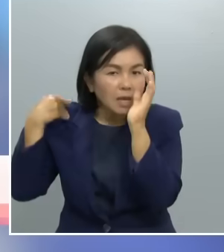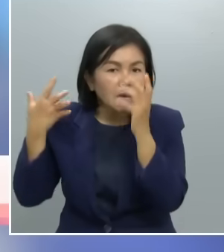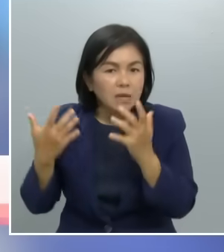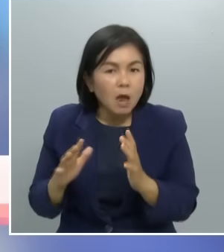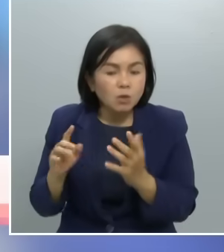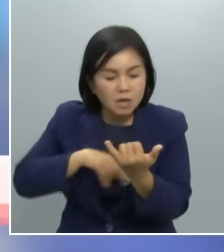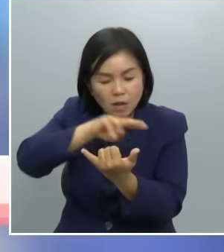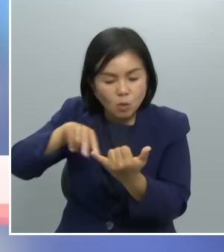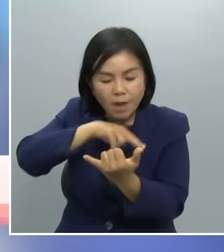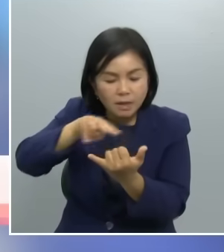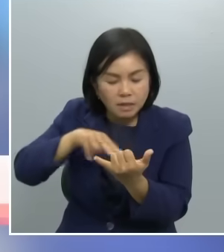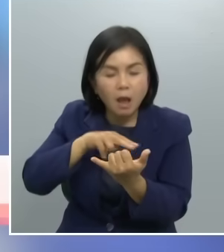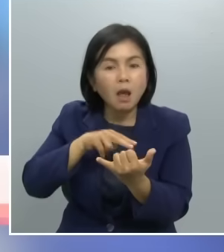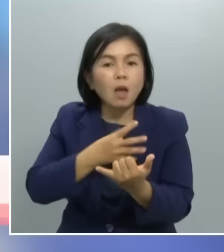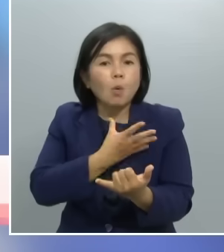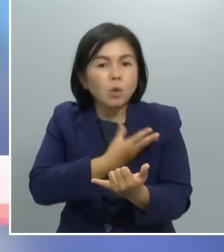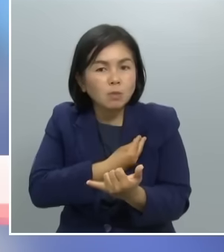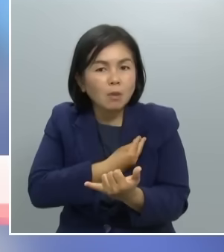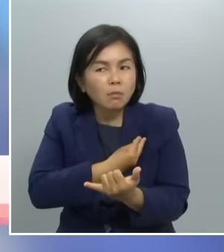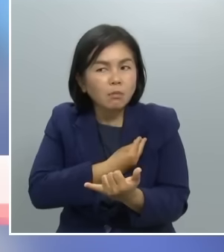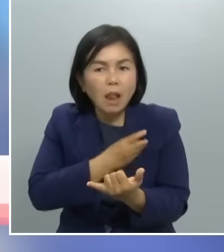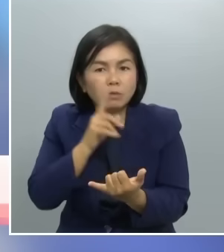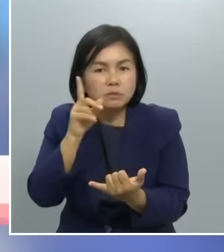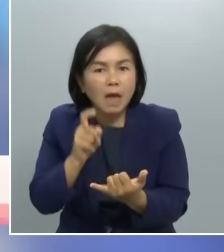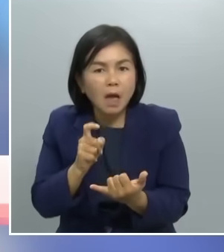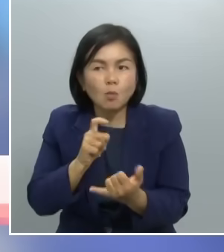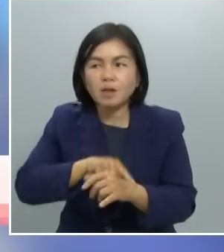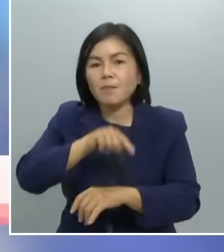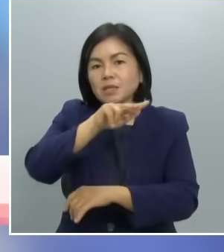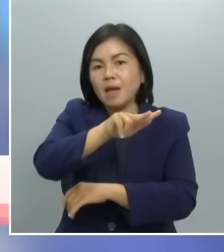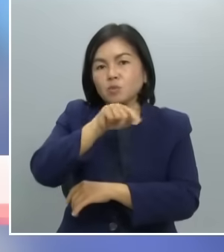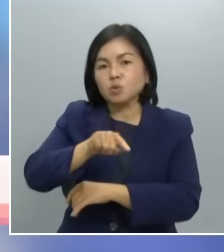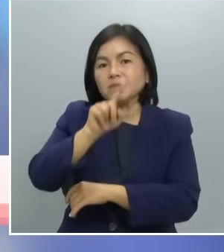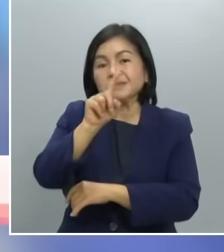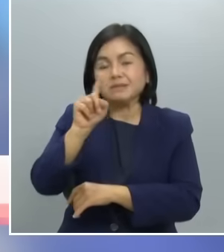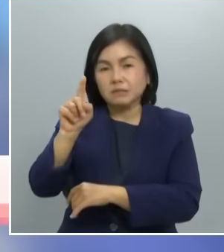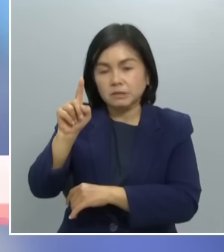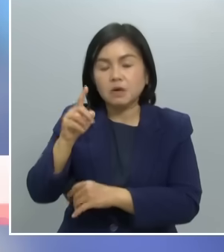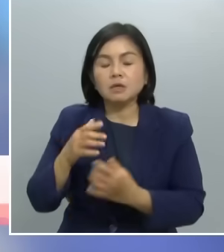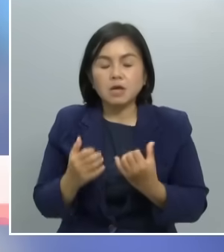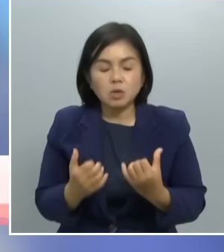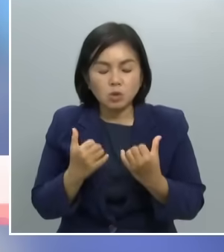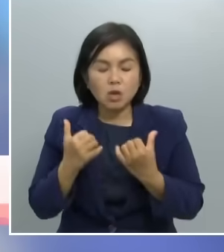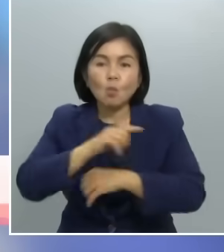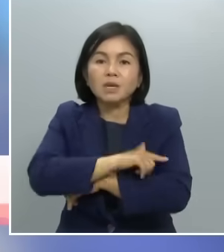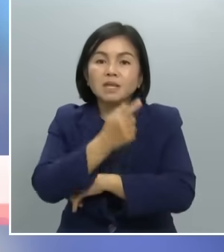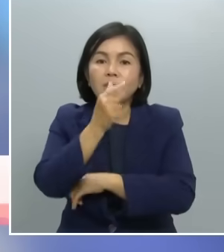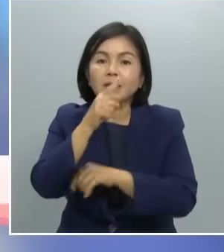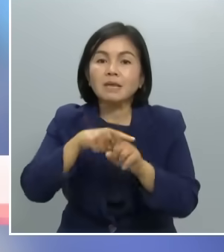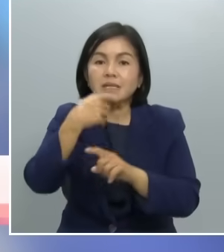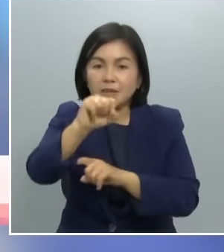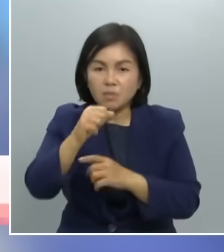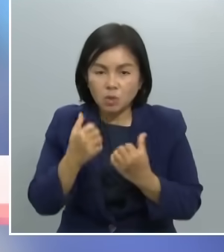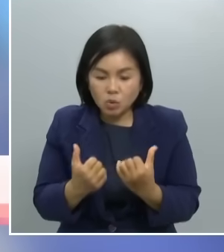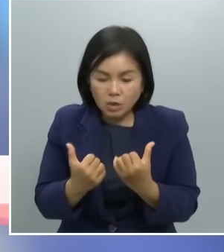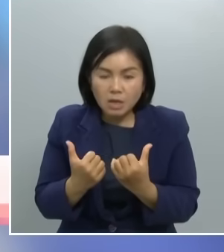ำการรักษาครับมีภาวะหัวใจหยุดเต้นและเสียชีวิตในเวลาบ่าย 3:11 นาทีทั้งนี้นะครับเมื่อวันที่11ตุลาคมที่ผ่านมาตนเอง